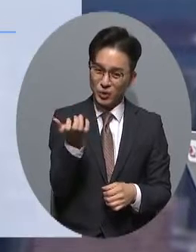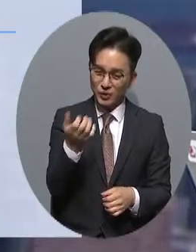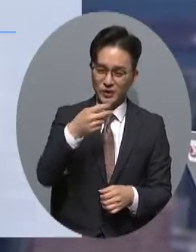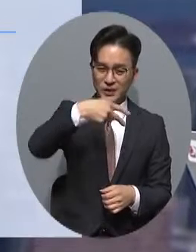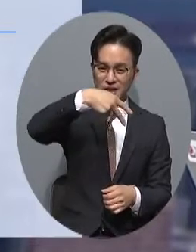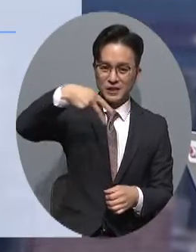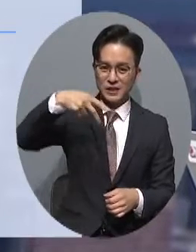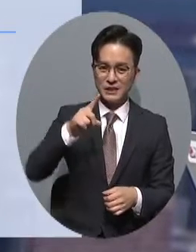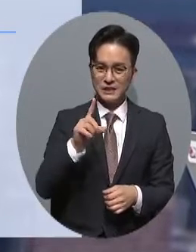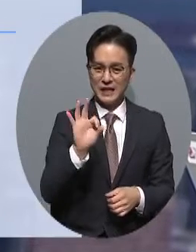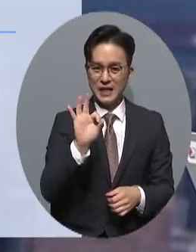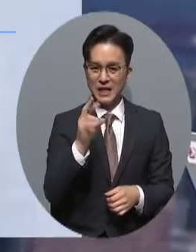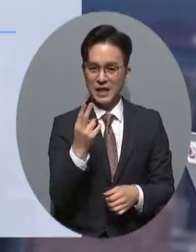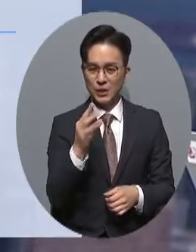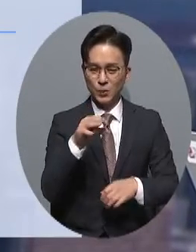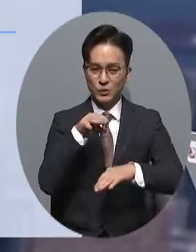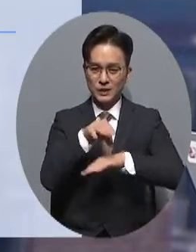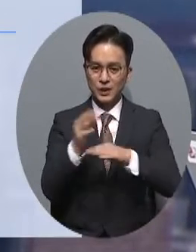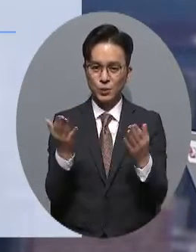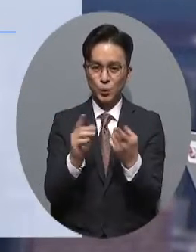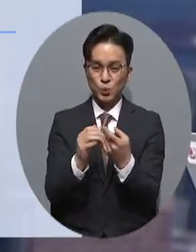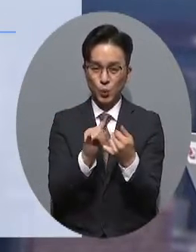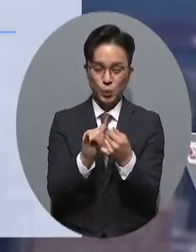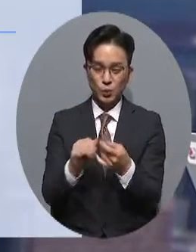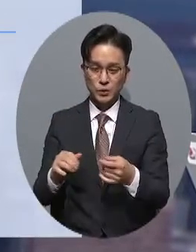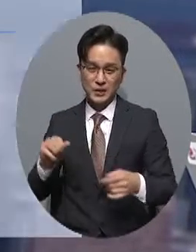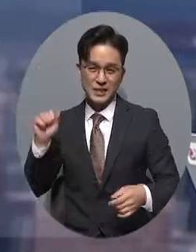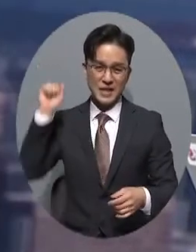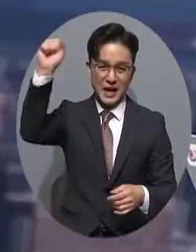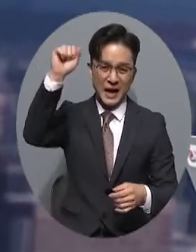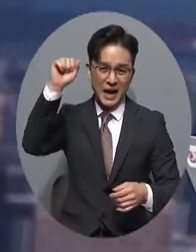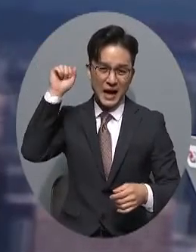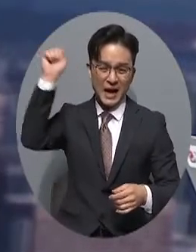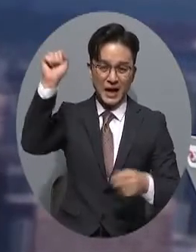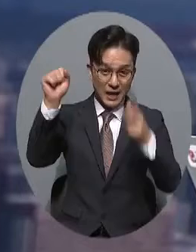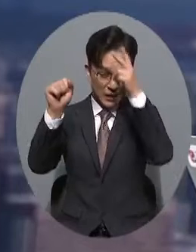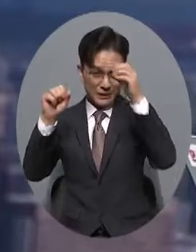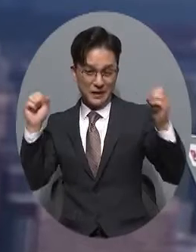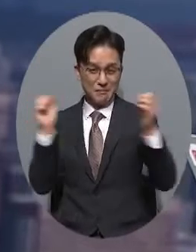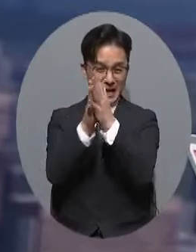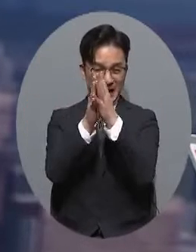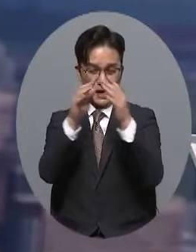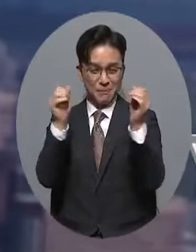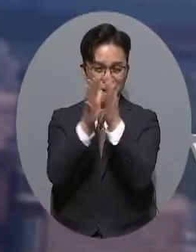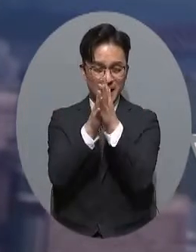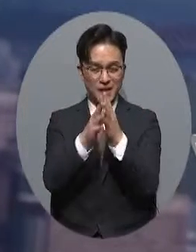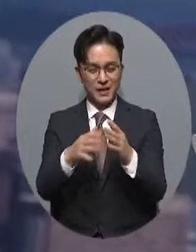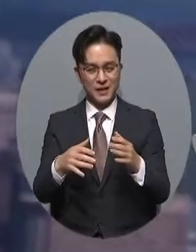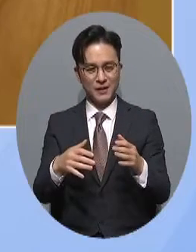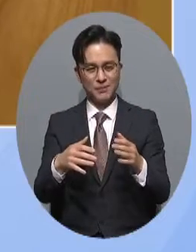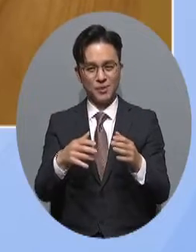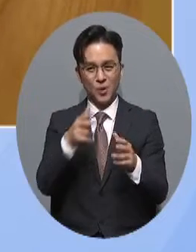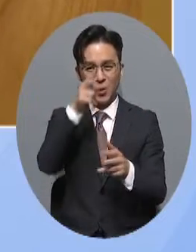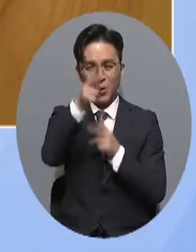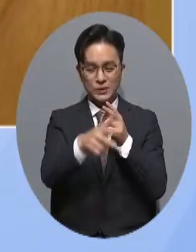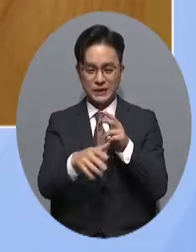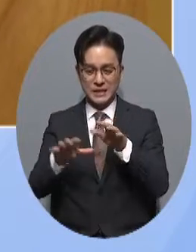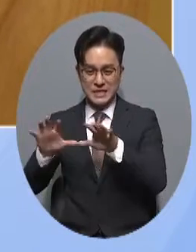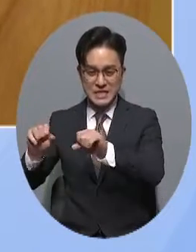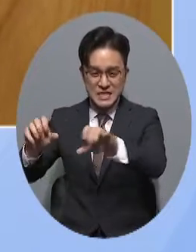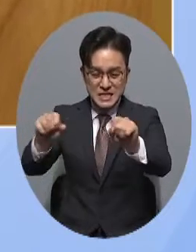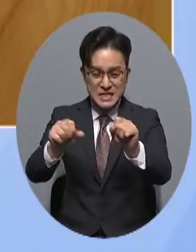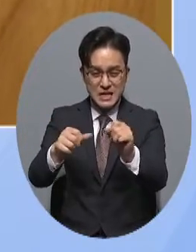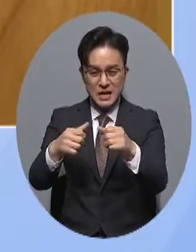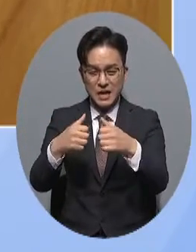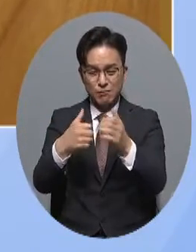않습니까 파업이 있고 그 회복을 하는 과정에서이 쌍용자동차 측이 노조와 노조에 있는 그 노조원들 상대로